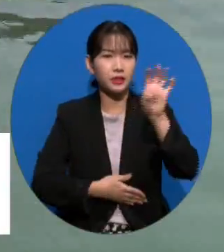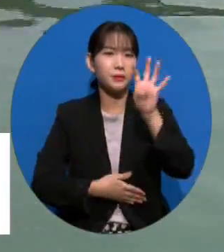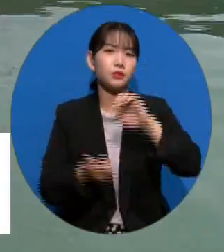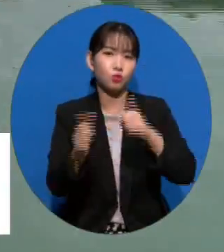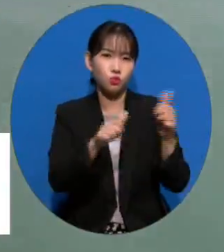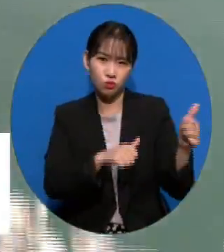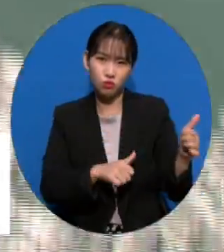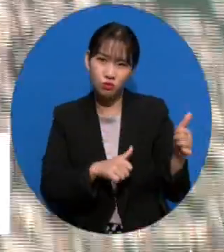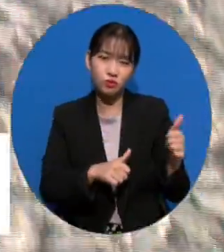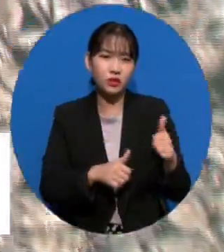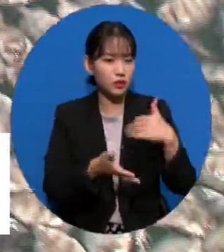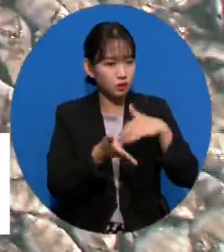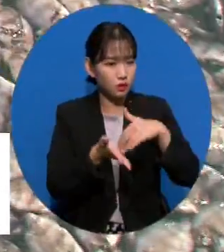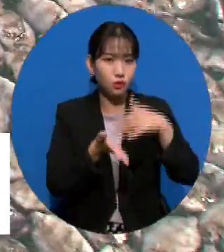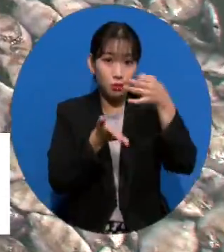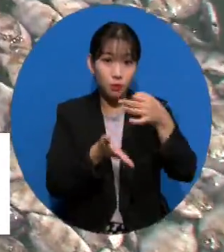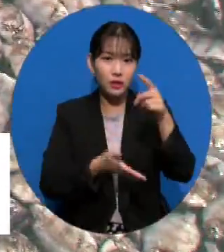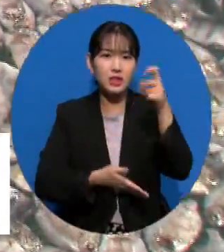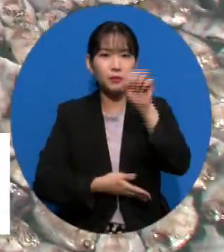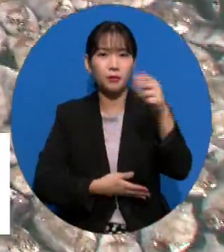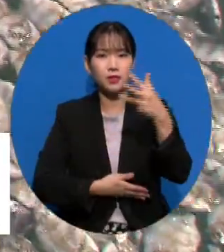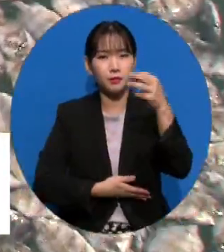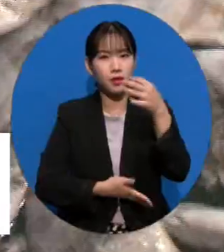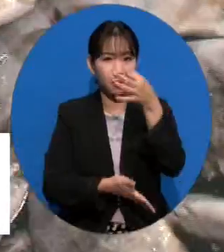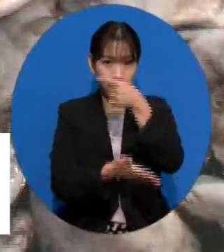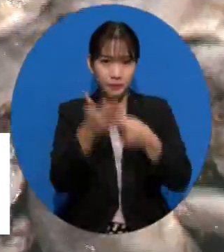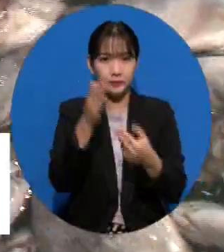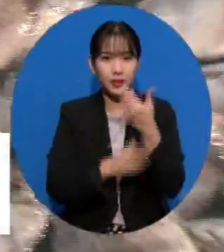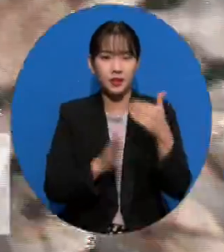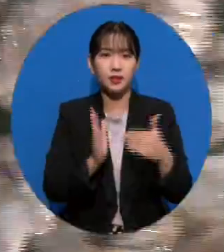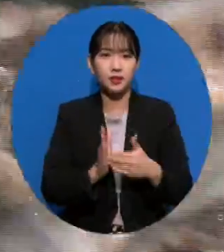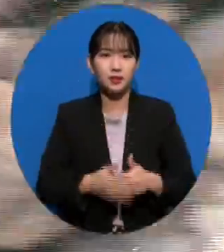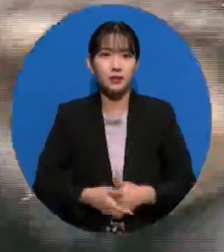마리가 폐허에 집계된 것만 10억 8000만 원의 재산피해가 발생했습니다